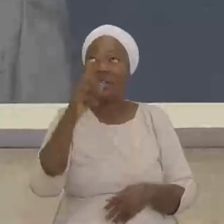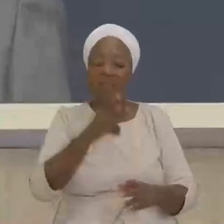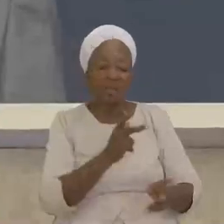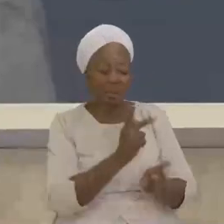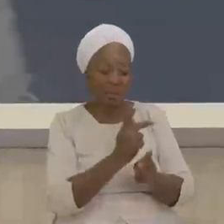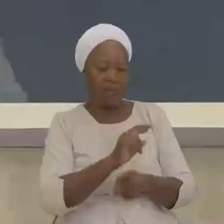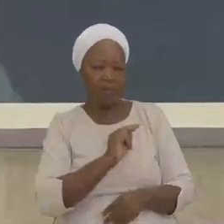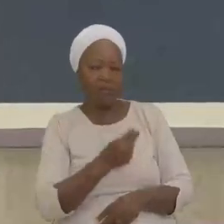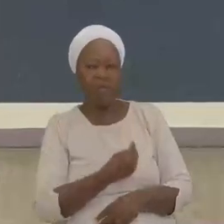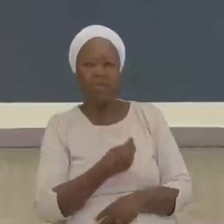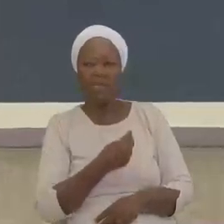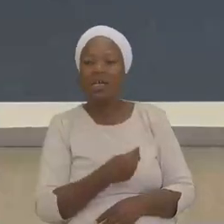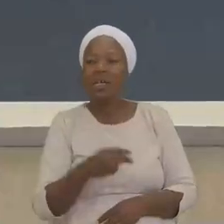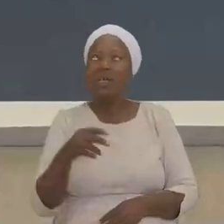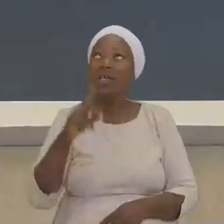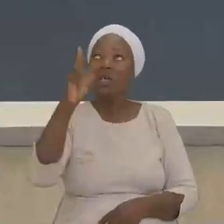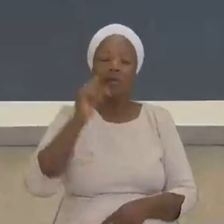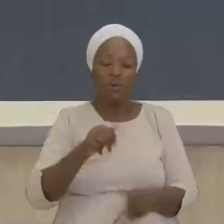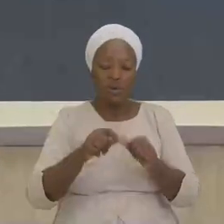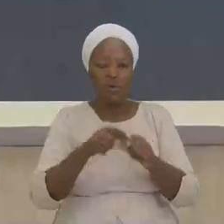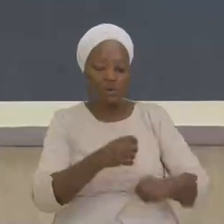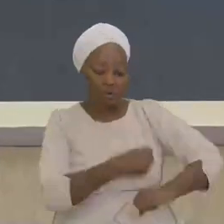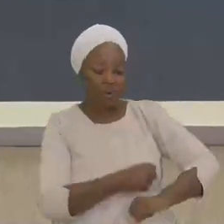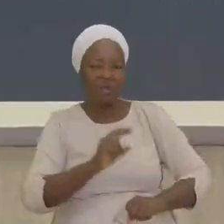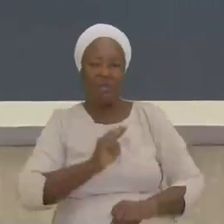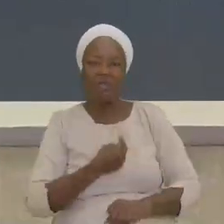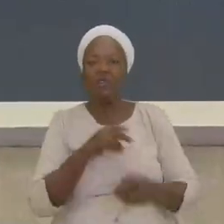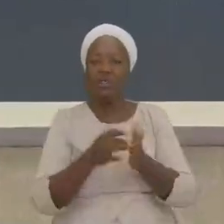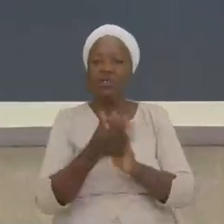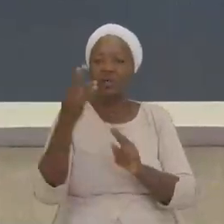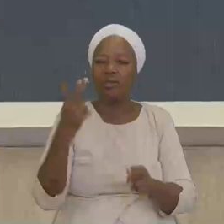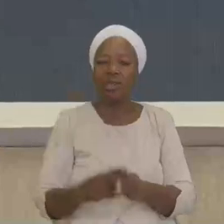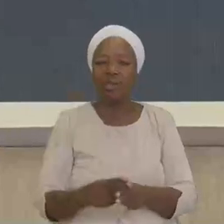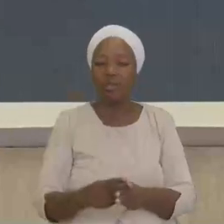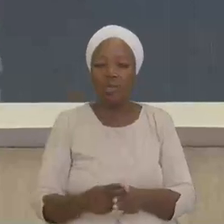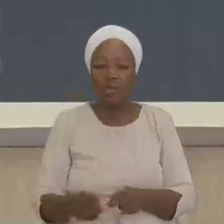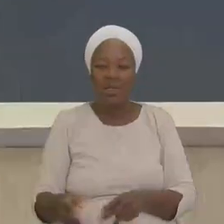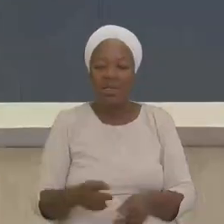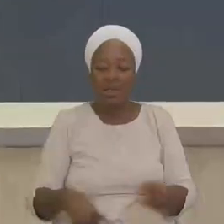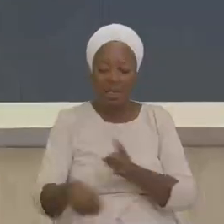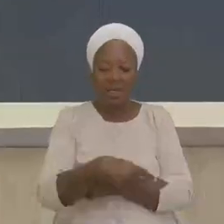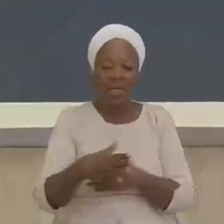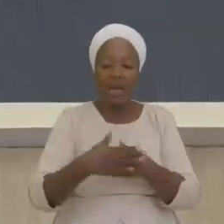Par le prophète, il nous préserve. Il va continuer à te préserver.